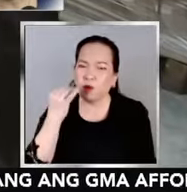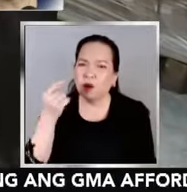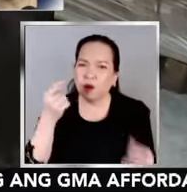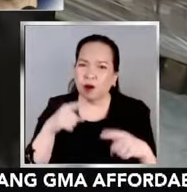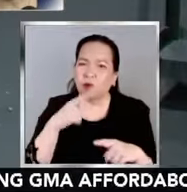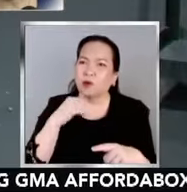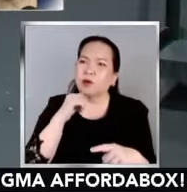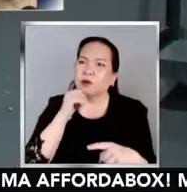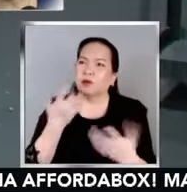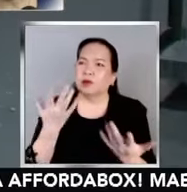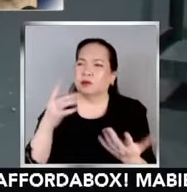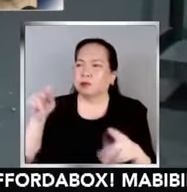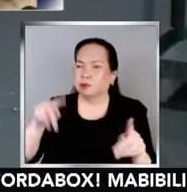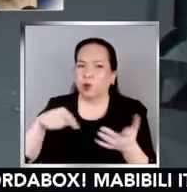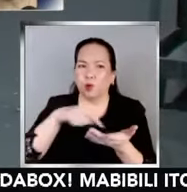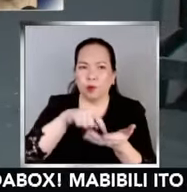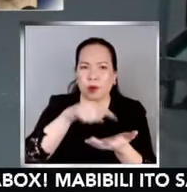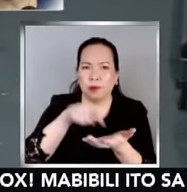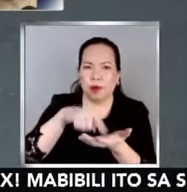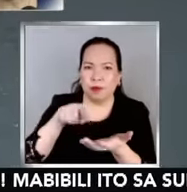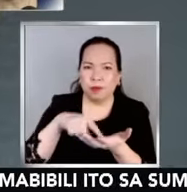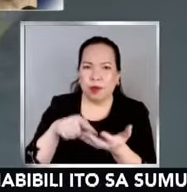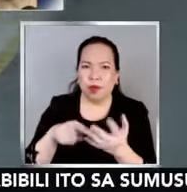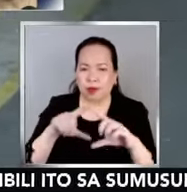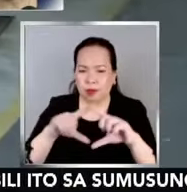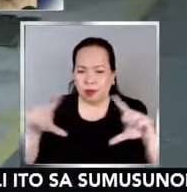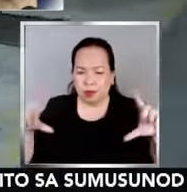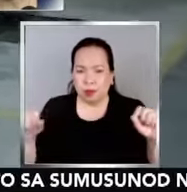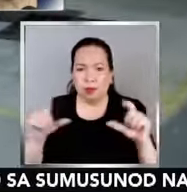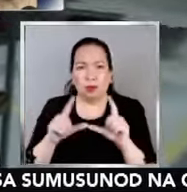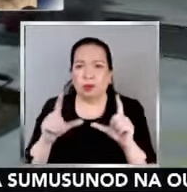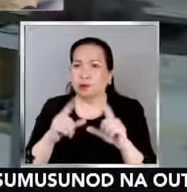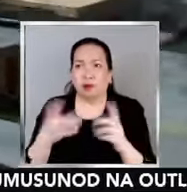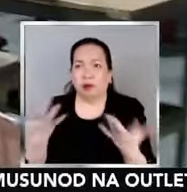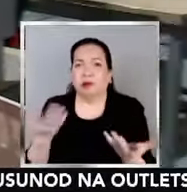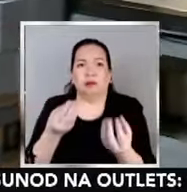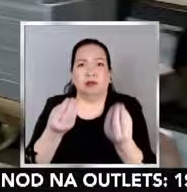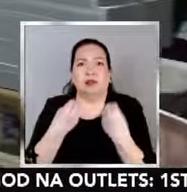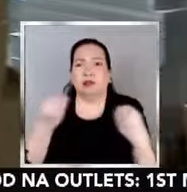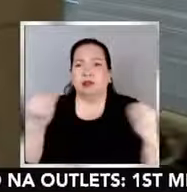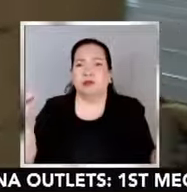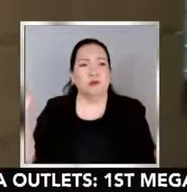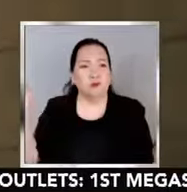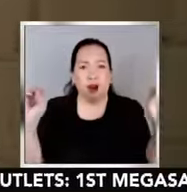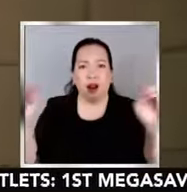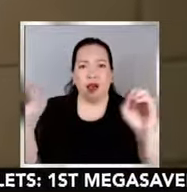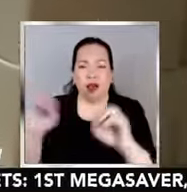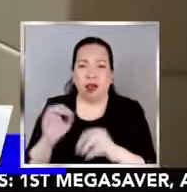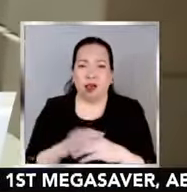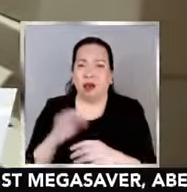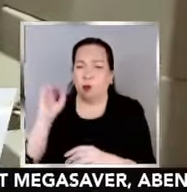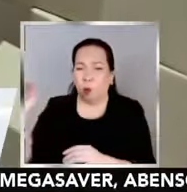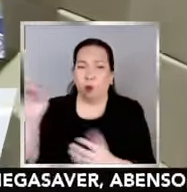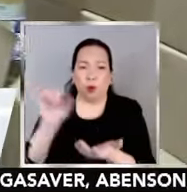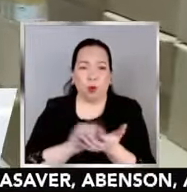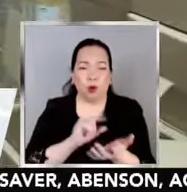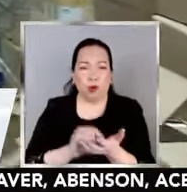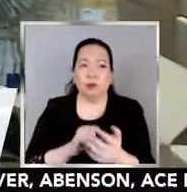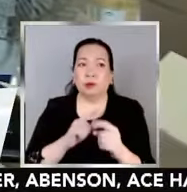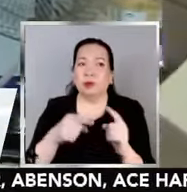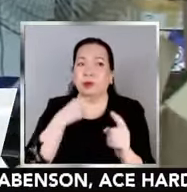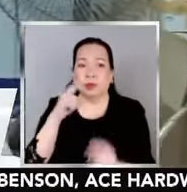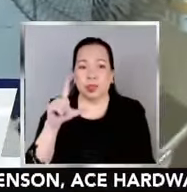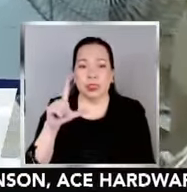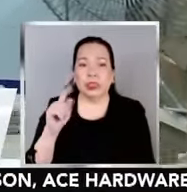motorista ang mga plaka at lisensya na sa huli pala ay kanya-kanya ring imprenta. Pero sabi ng LTO, nasa kamay na ng Department